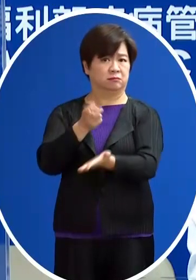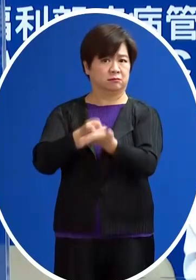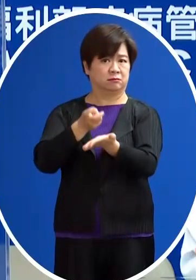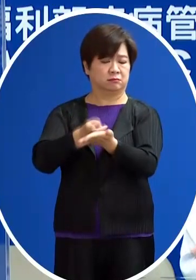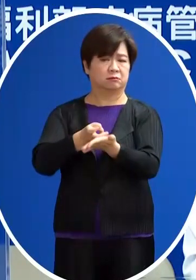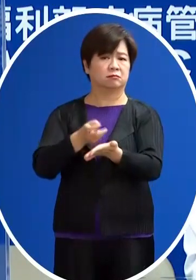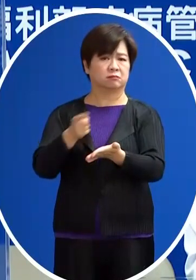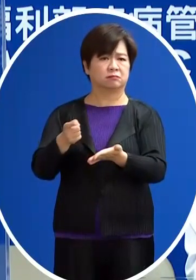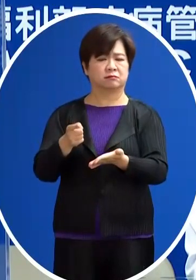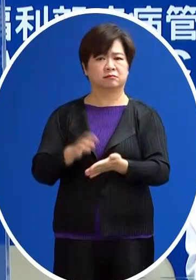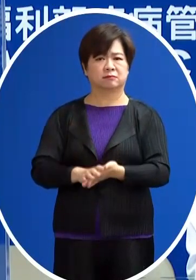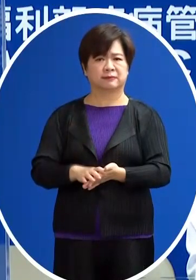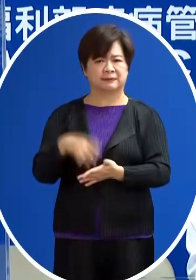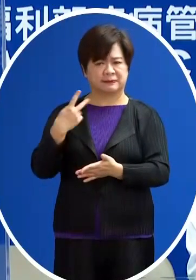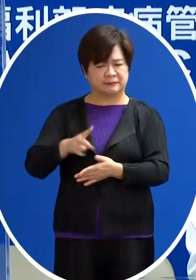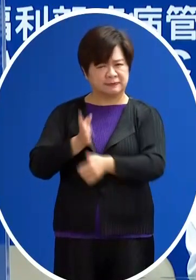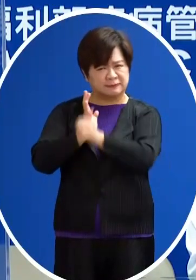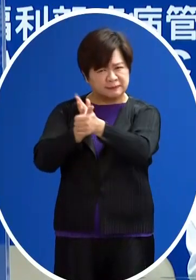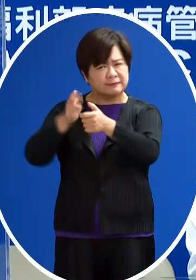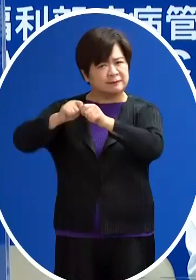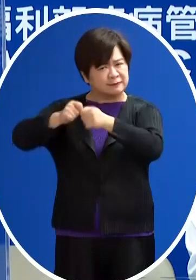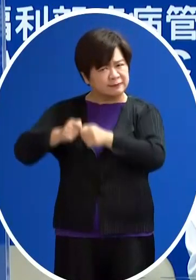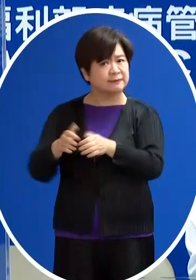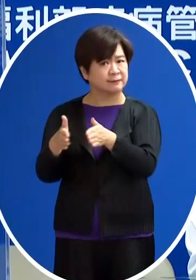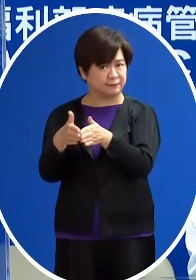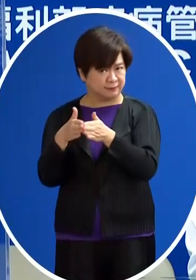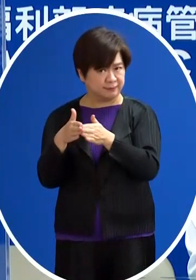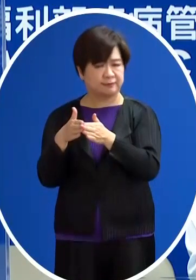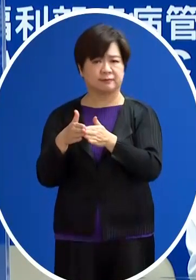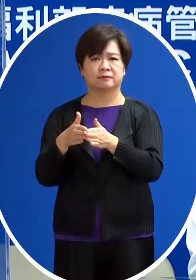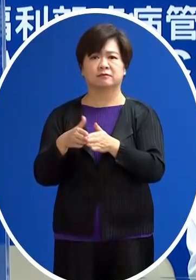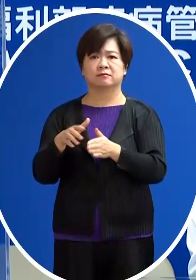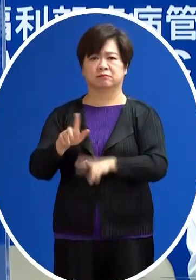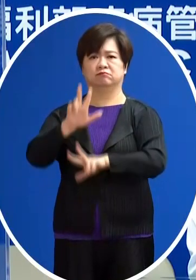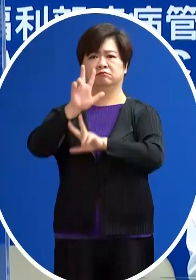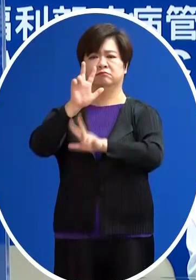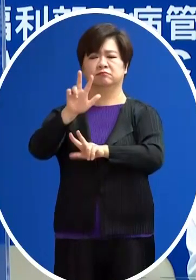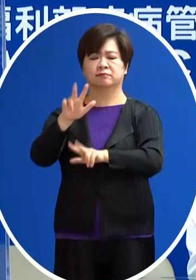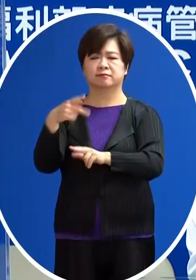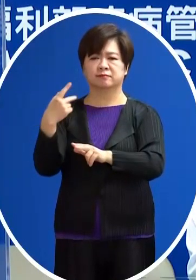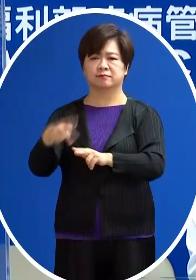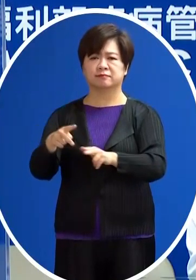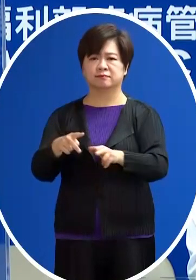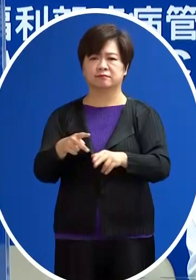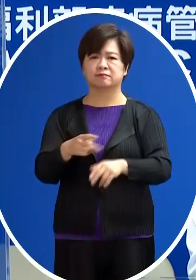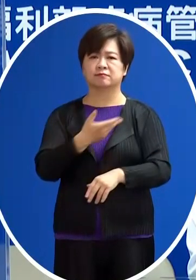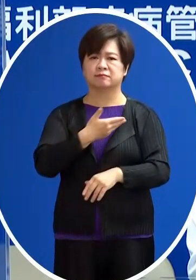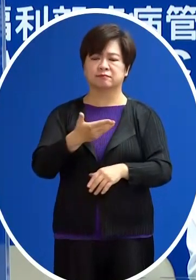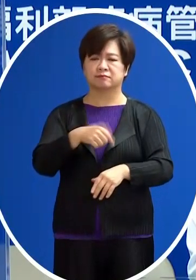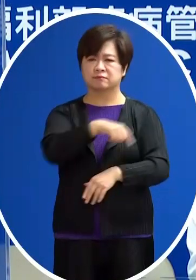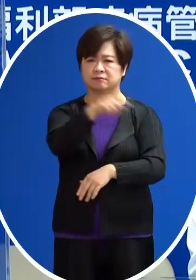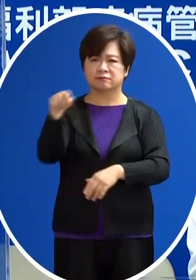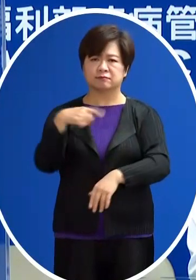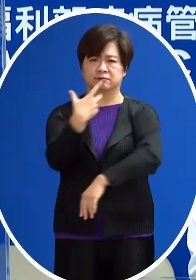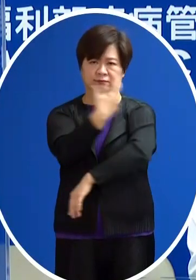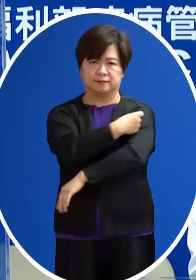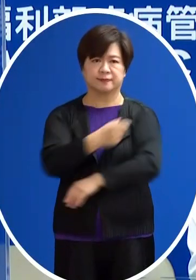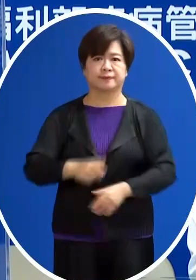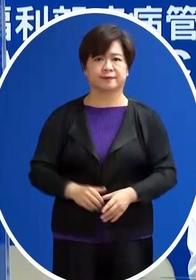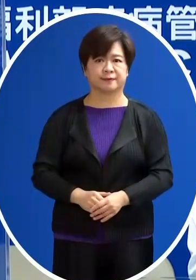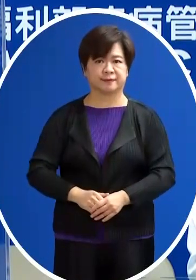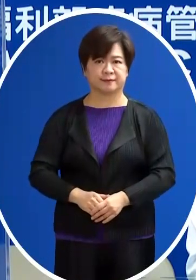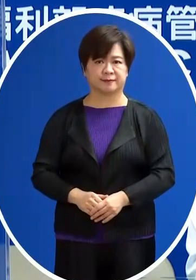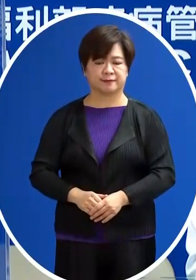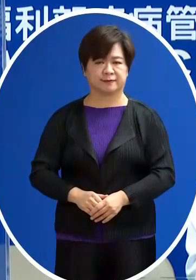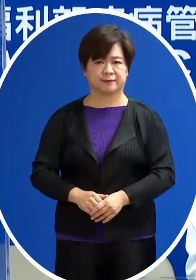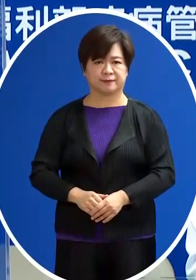是打破砂锅问到底了哈，那一定要把它弄到是正确来才可以哈，否则是不会放心的。那